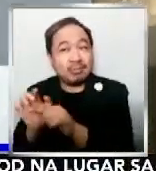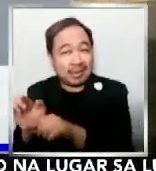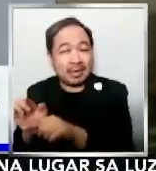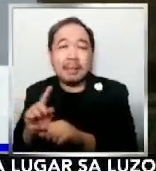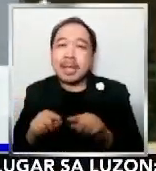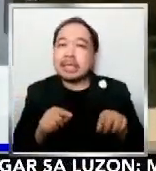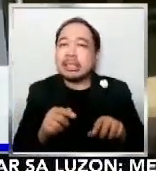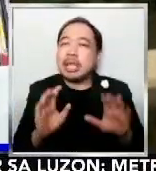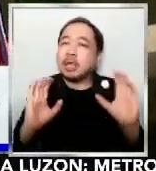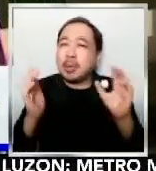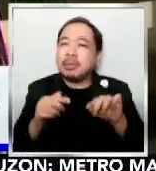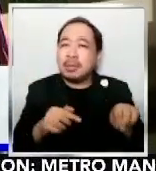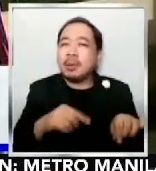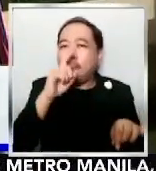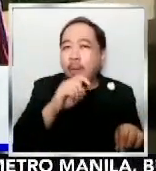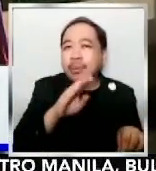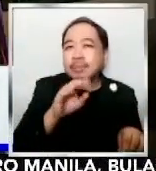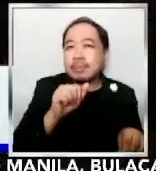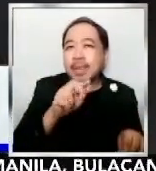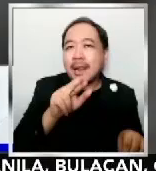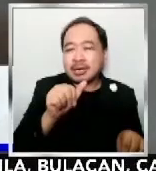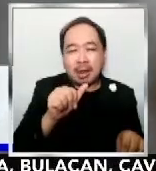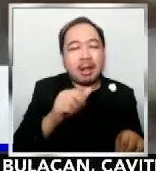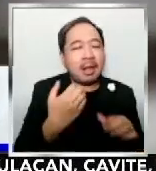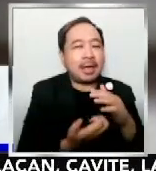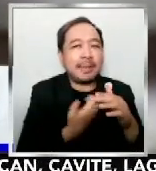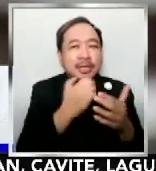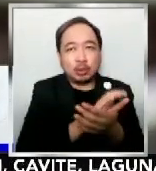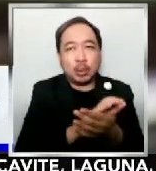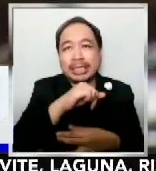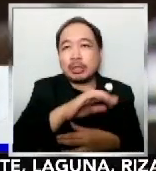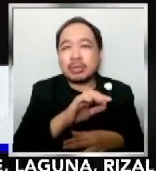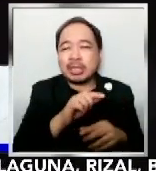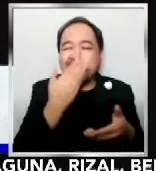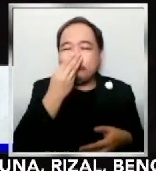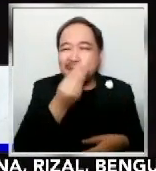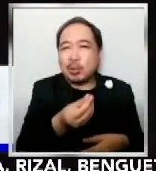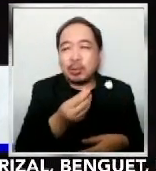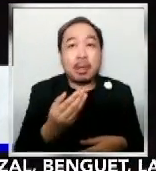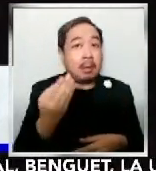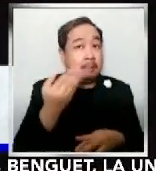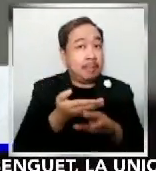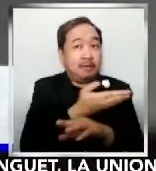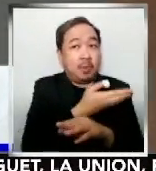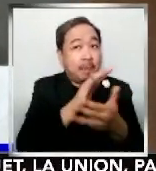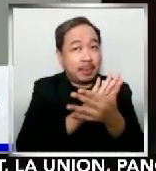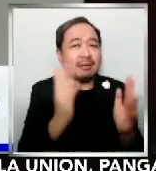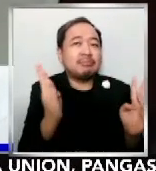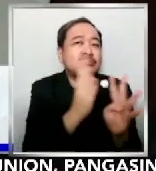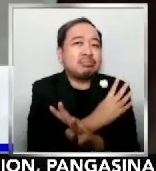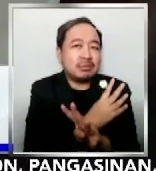estudyante ng Old Balara Elementary School sa Quezon City. Bago magka-pandemya, double shifting na para magkasya sa 34